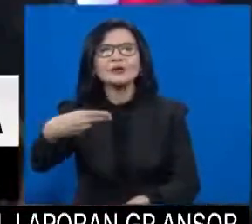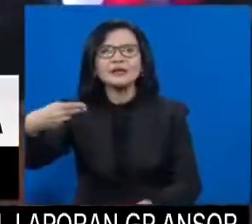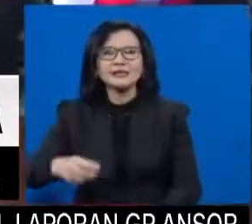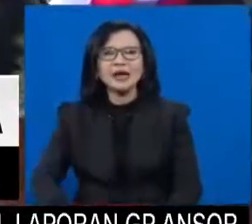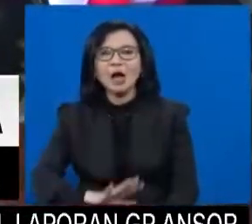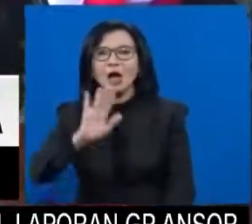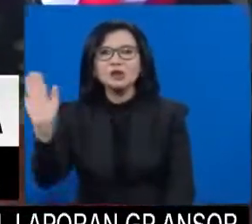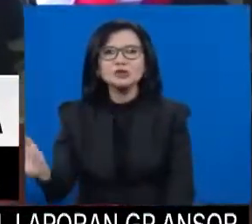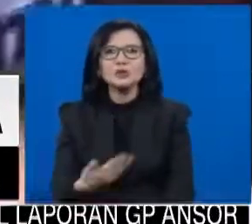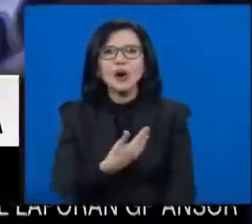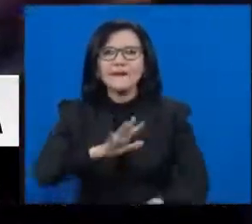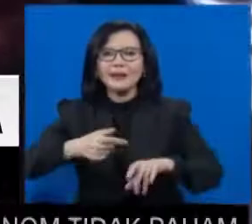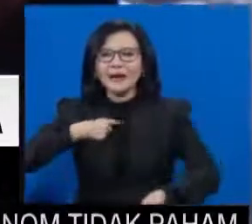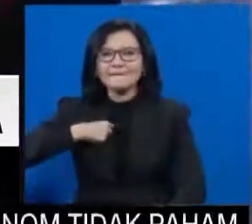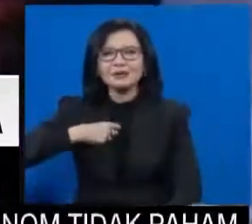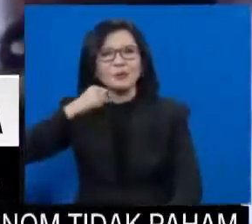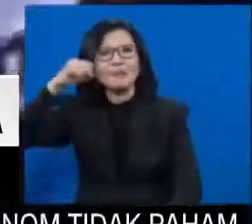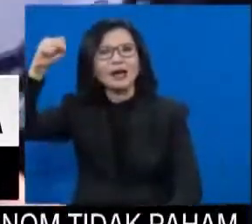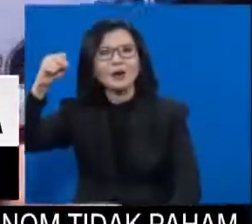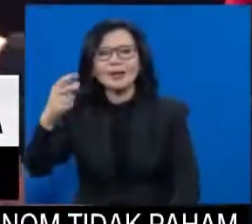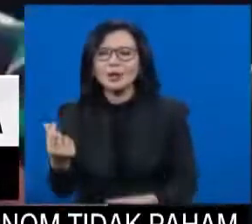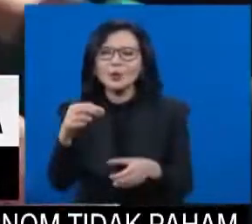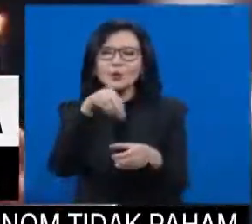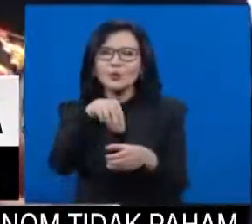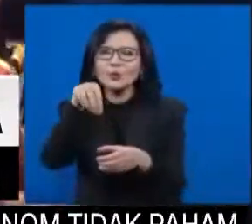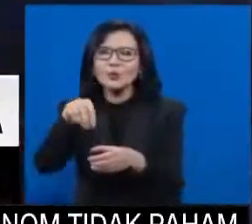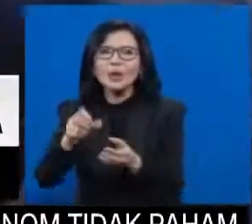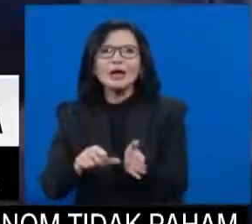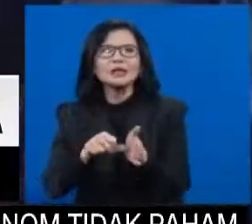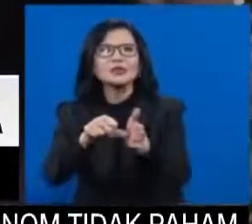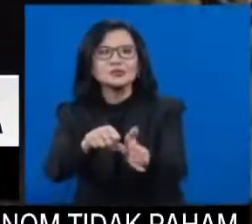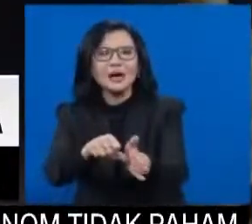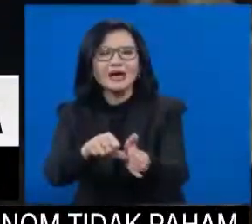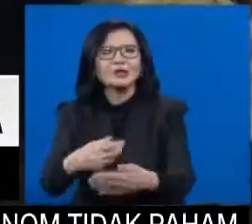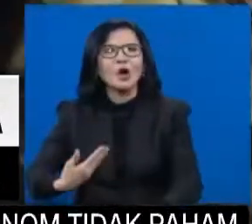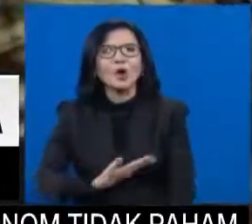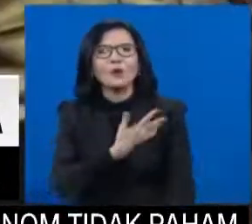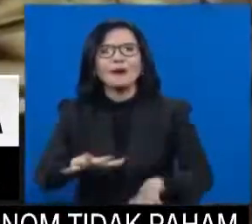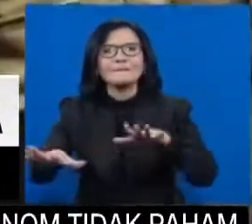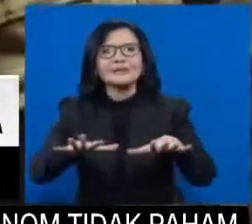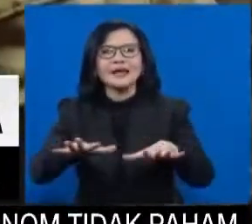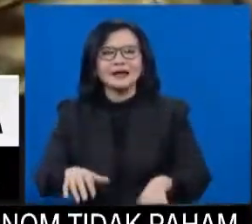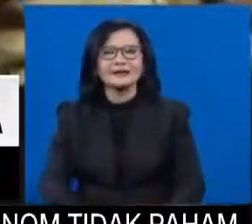anak mengenakan baju pahlawan dan mengumpulkan uang saku mereka untuk disumbangkan kepada korban bencana alam.